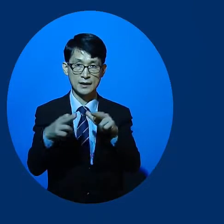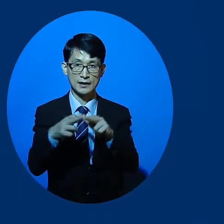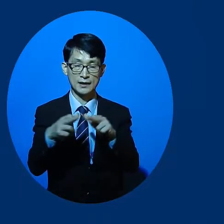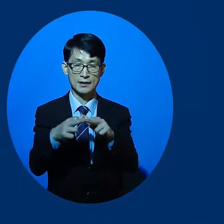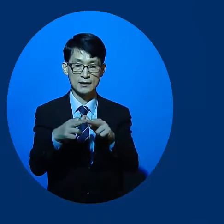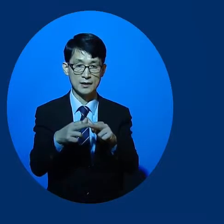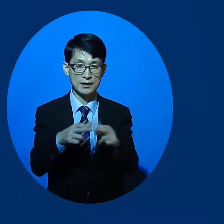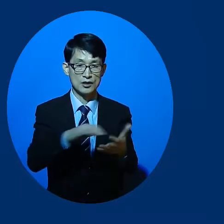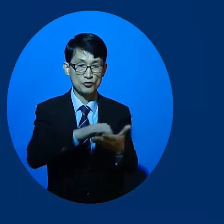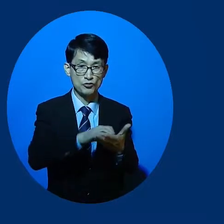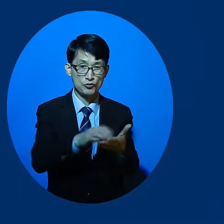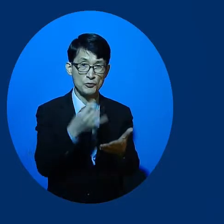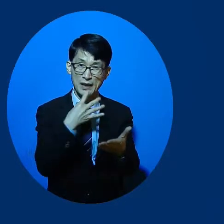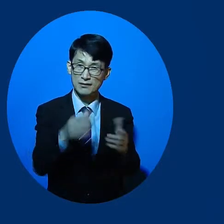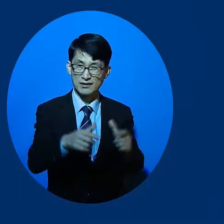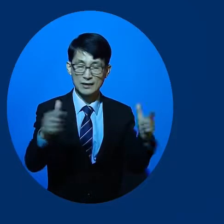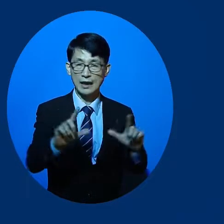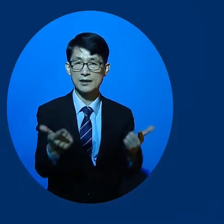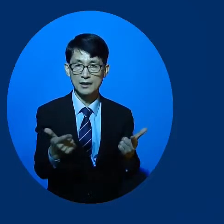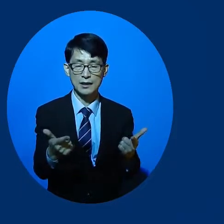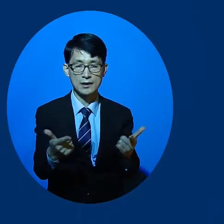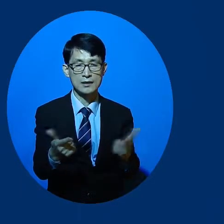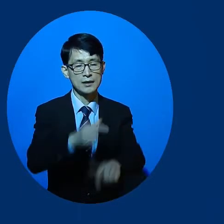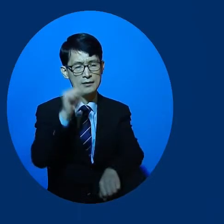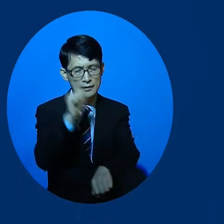아닌 질적 향상에 노력해야 합니다.